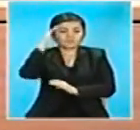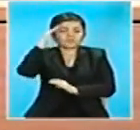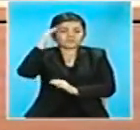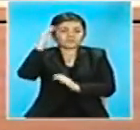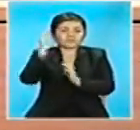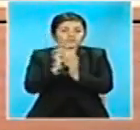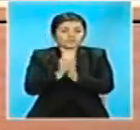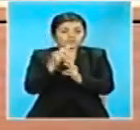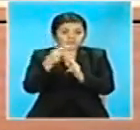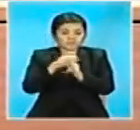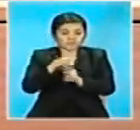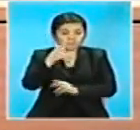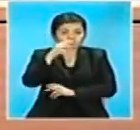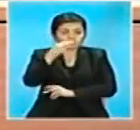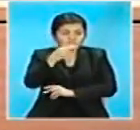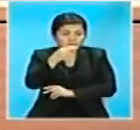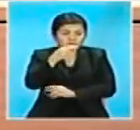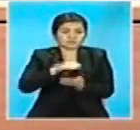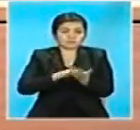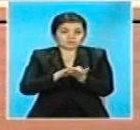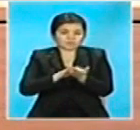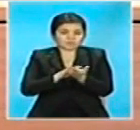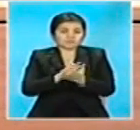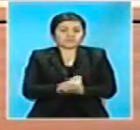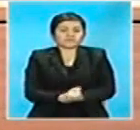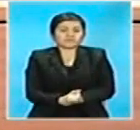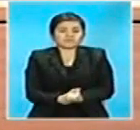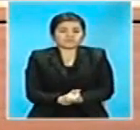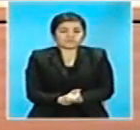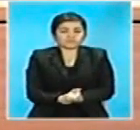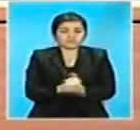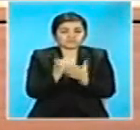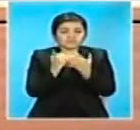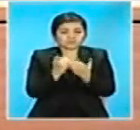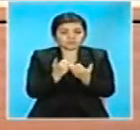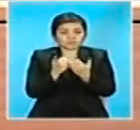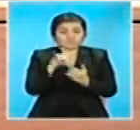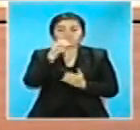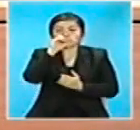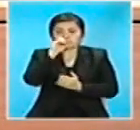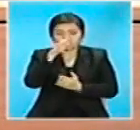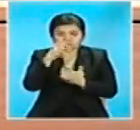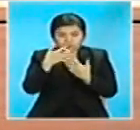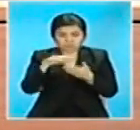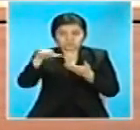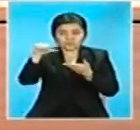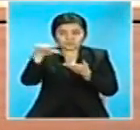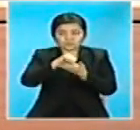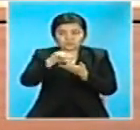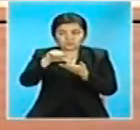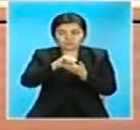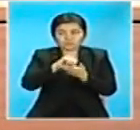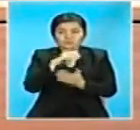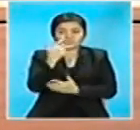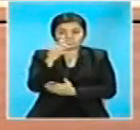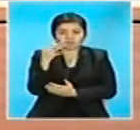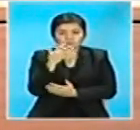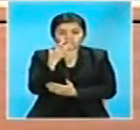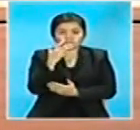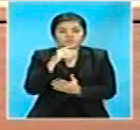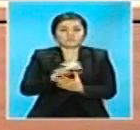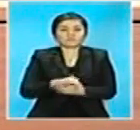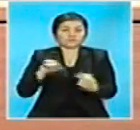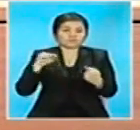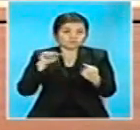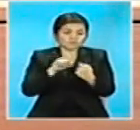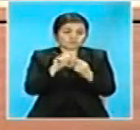ได้ยืนยันว่าจะไม่มีการแก้ไขก